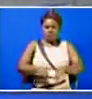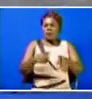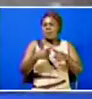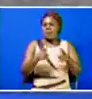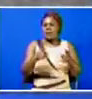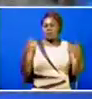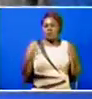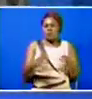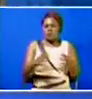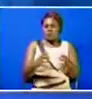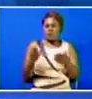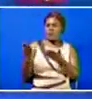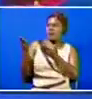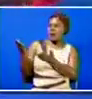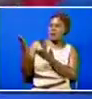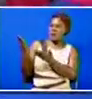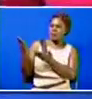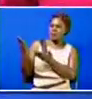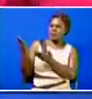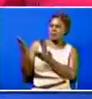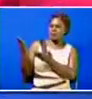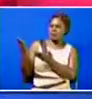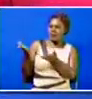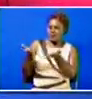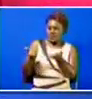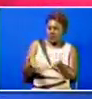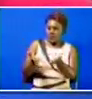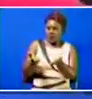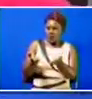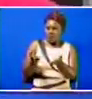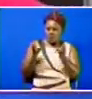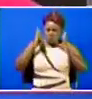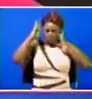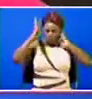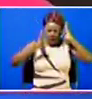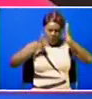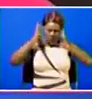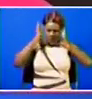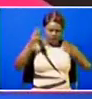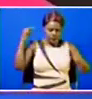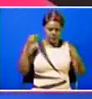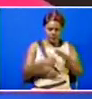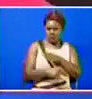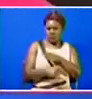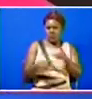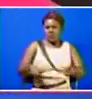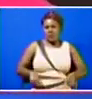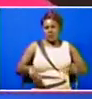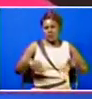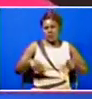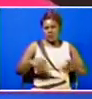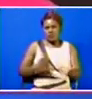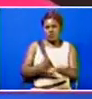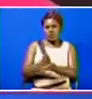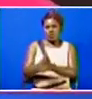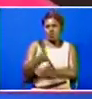kwa wakazi eneo la Kaptorok, kaunti ya Elgeyo Marakwet, sasa wanaishi na roho mkononi. Wanaishi tu kwa amri ya Mwenyezi